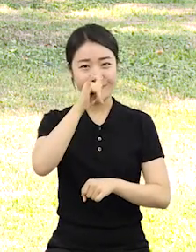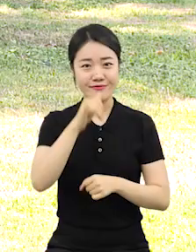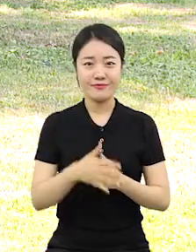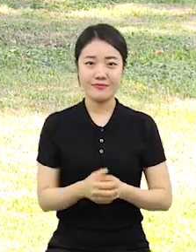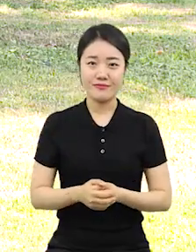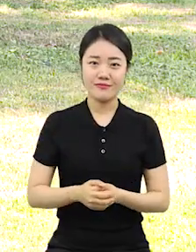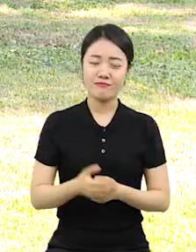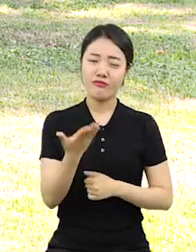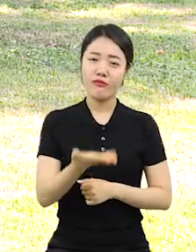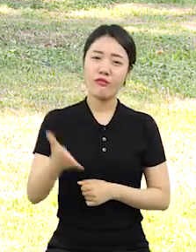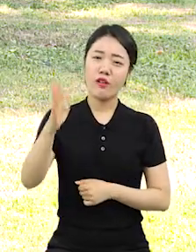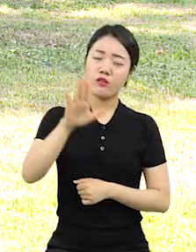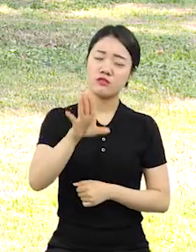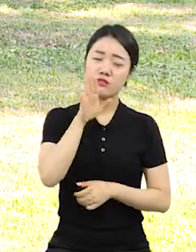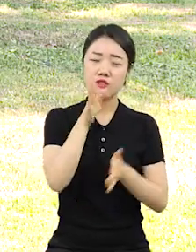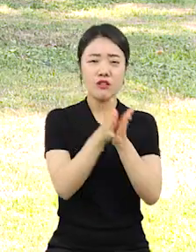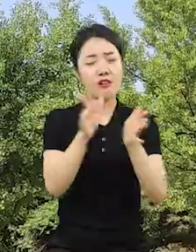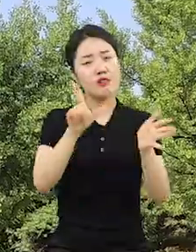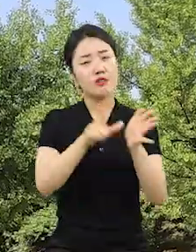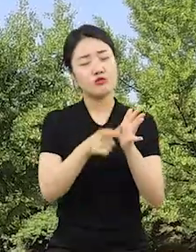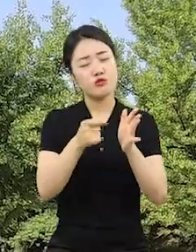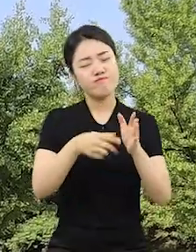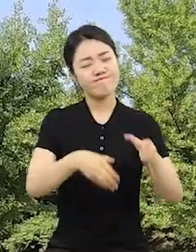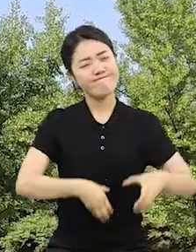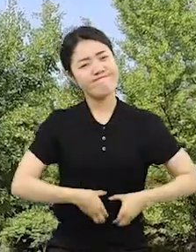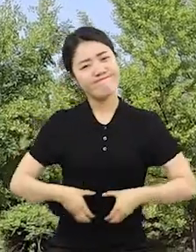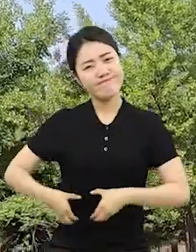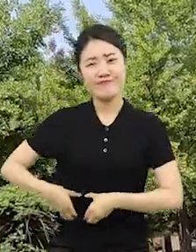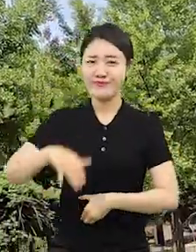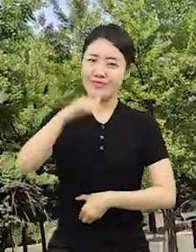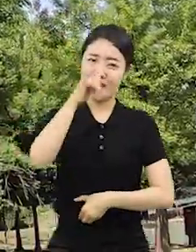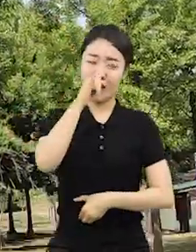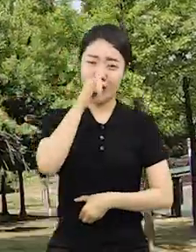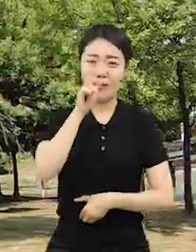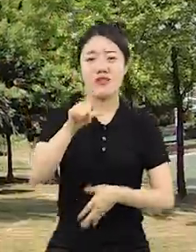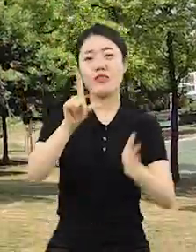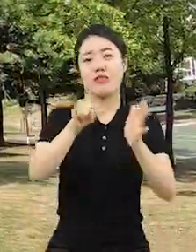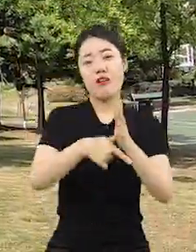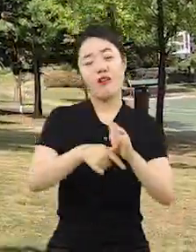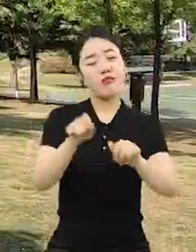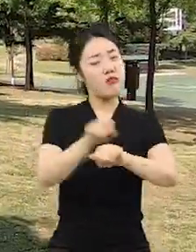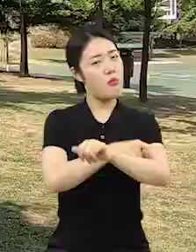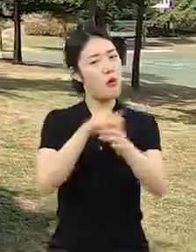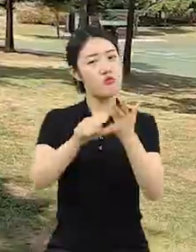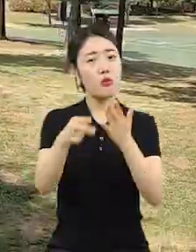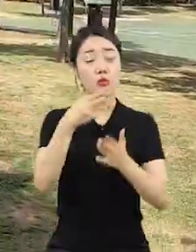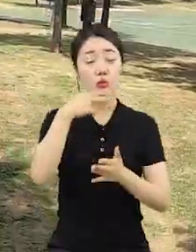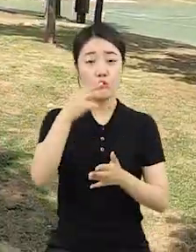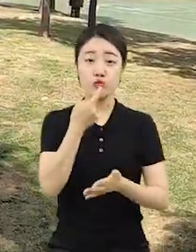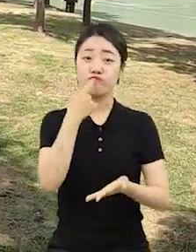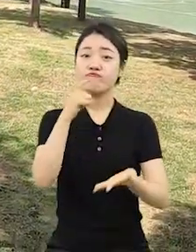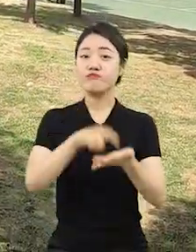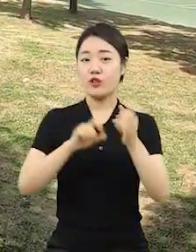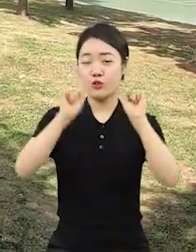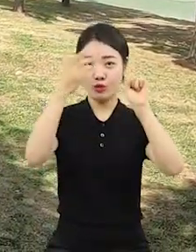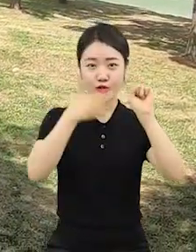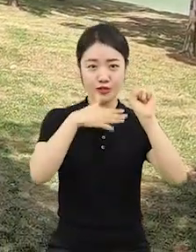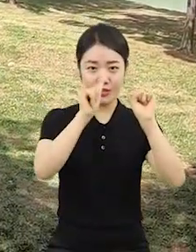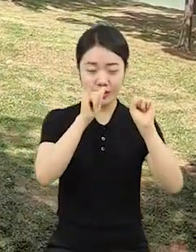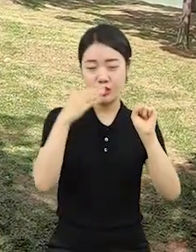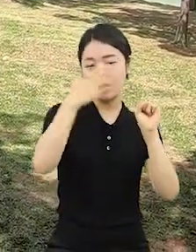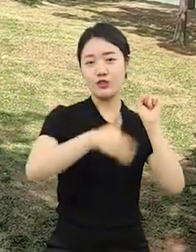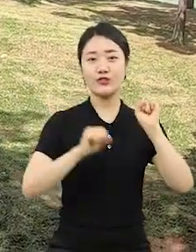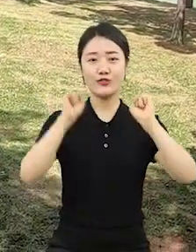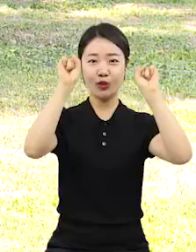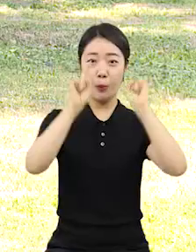싶은데요. 하지만 막상 시작하려니 막막합니다. 이때 특별한 도구 없이 손쉽게 할 수 있는 최고의